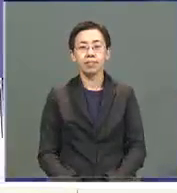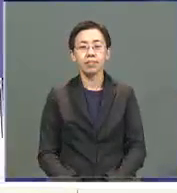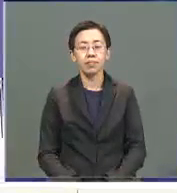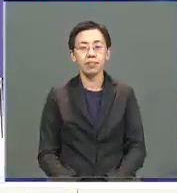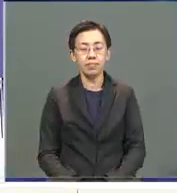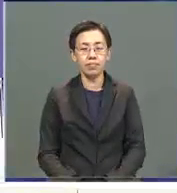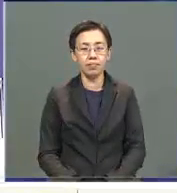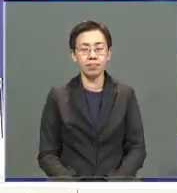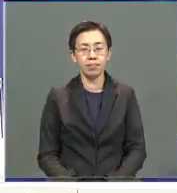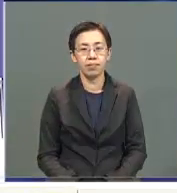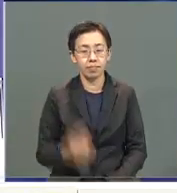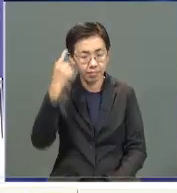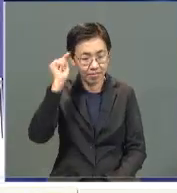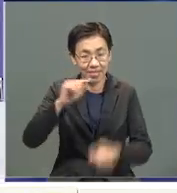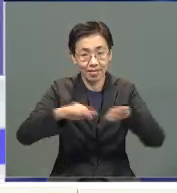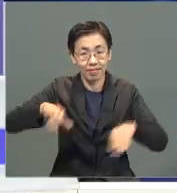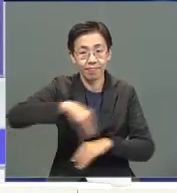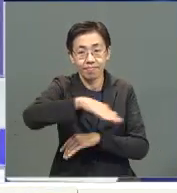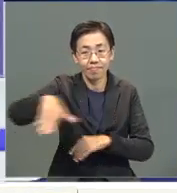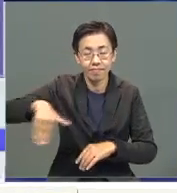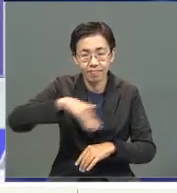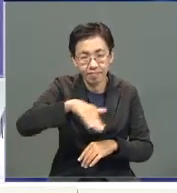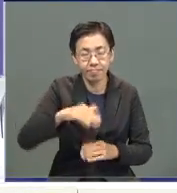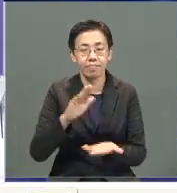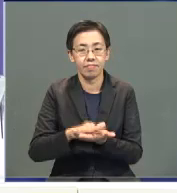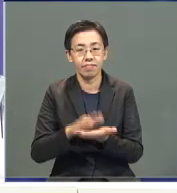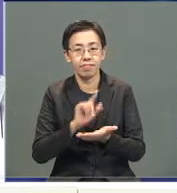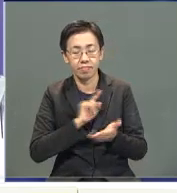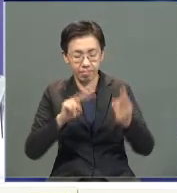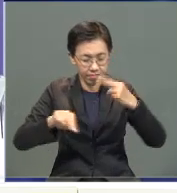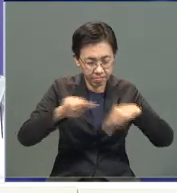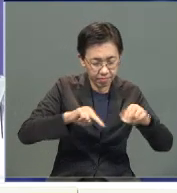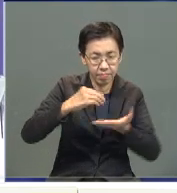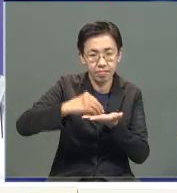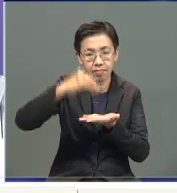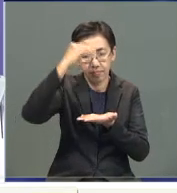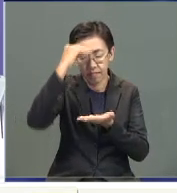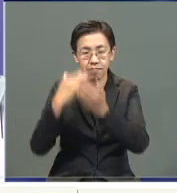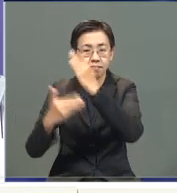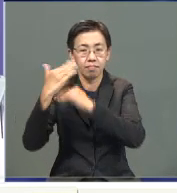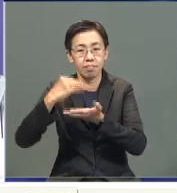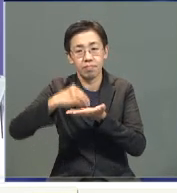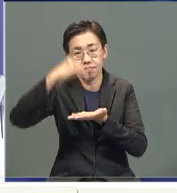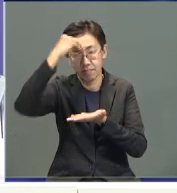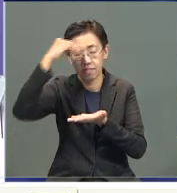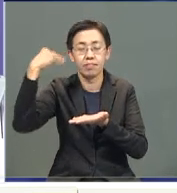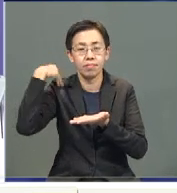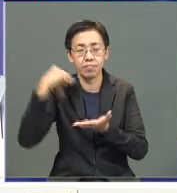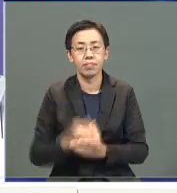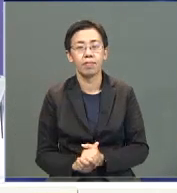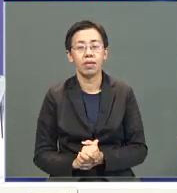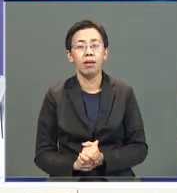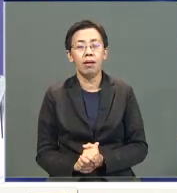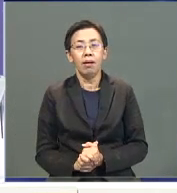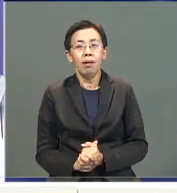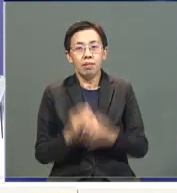การต้องคำนึงถึงเด็กทุกคนซึ่งโรงเรียนมีระบบดูแลช่วยเหลือนักเรียนและมีประวัติของนักเรียนทุกคนนะคะคุณครูก็ต้อง